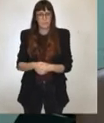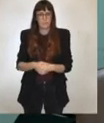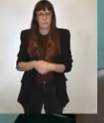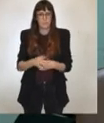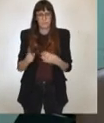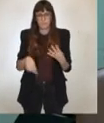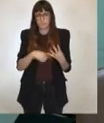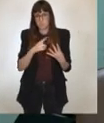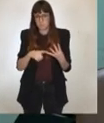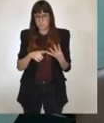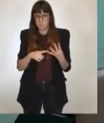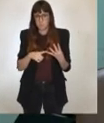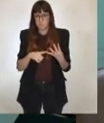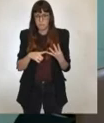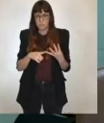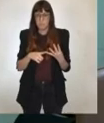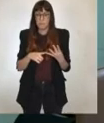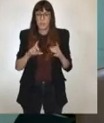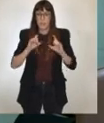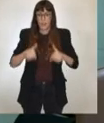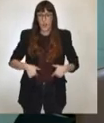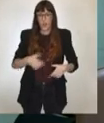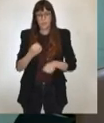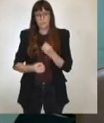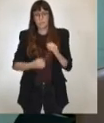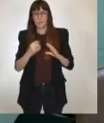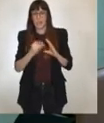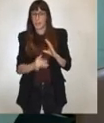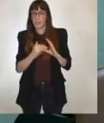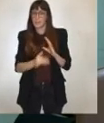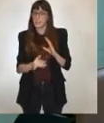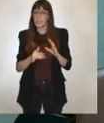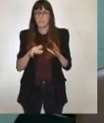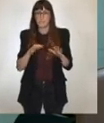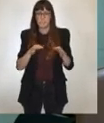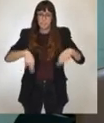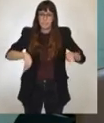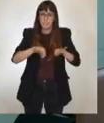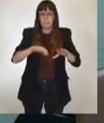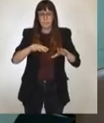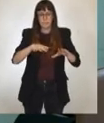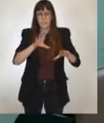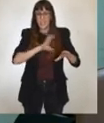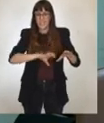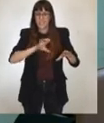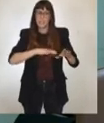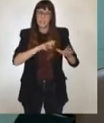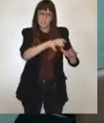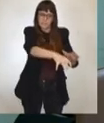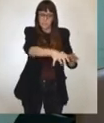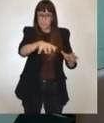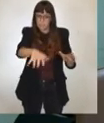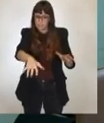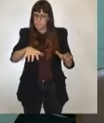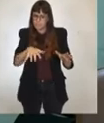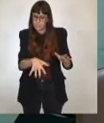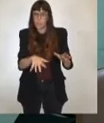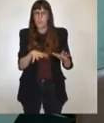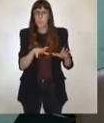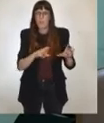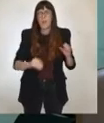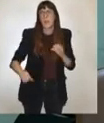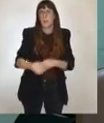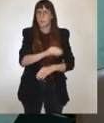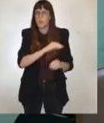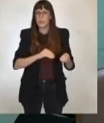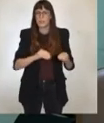et de crèche qui aussi travaillent sur un espace qui va être approprié de manière égale entre filles et garçons,